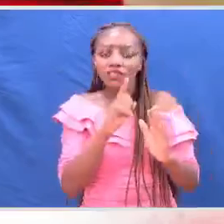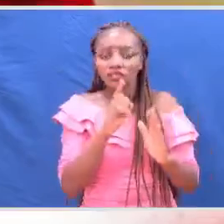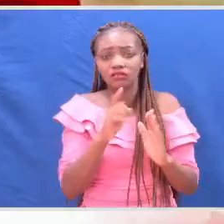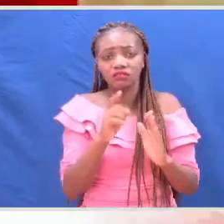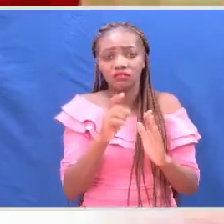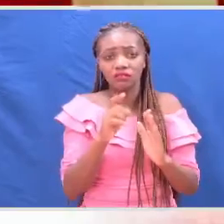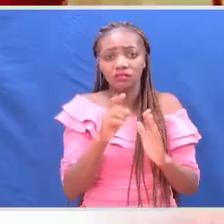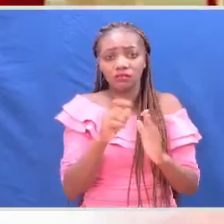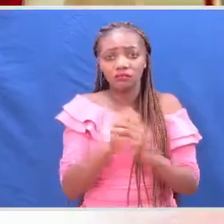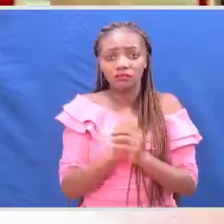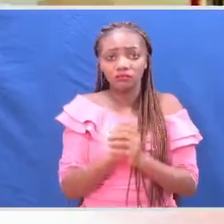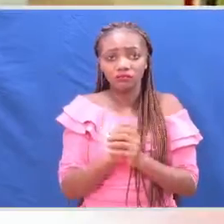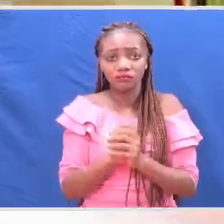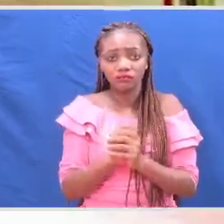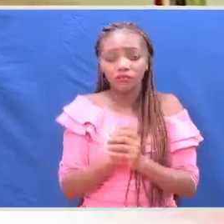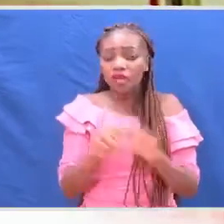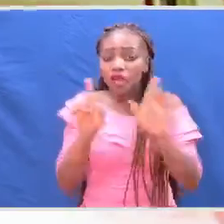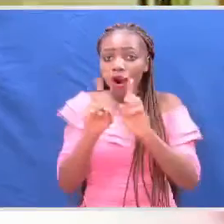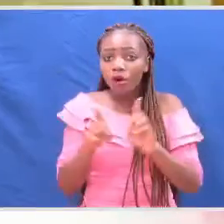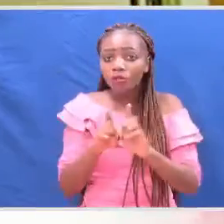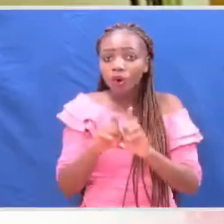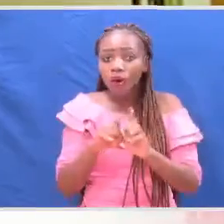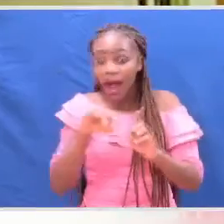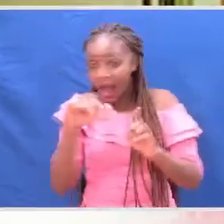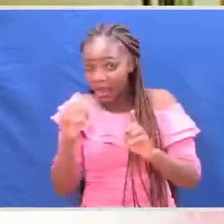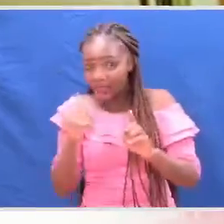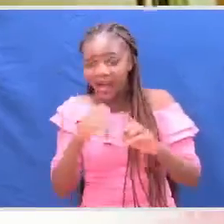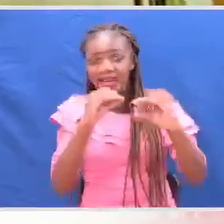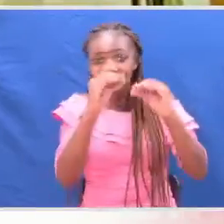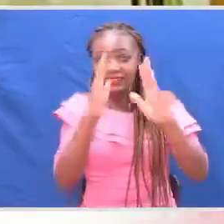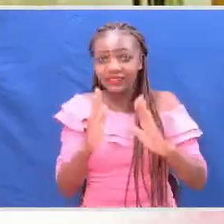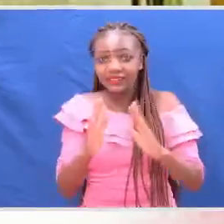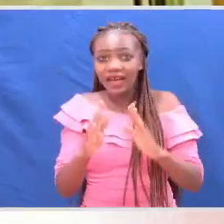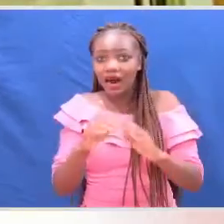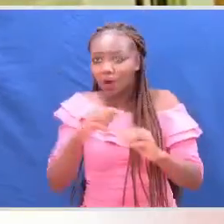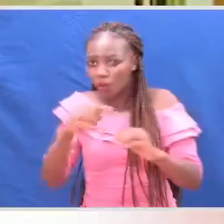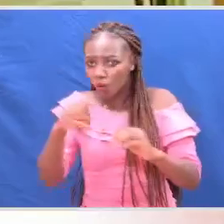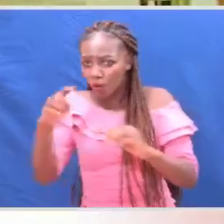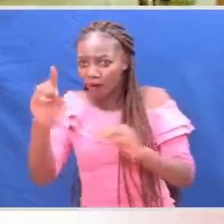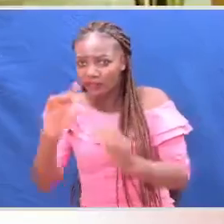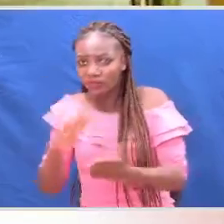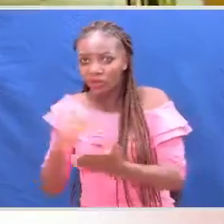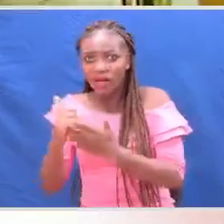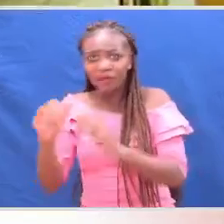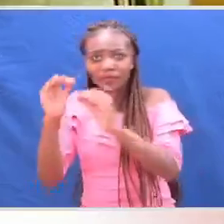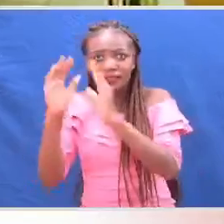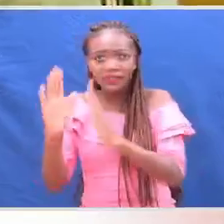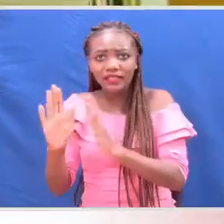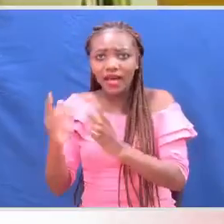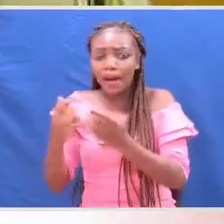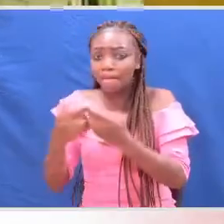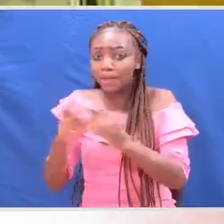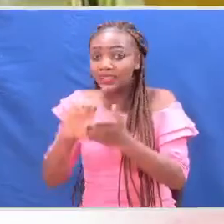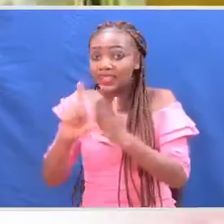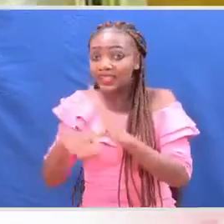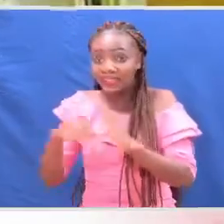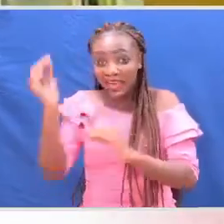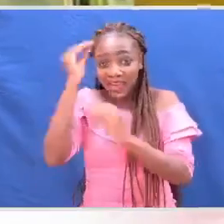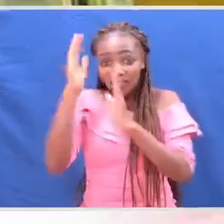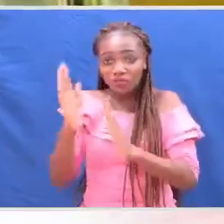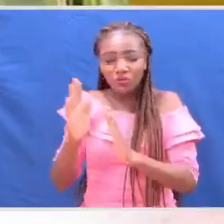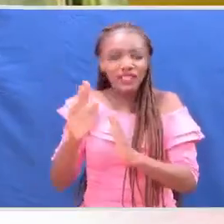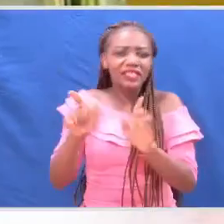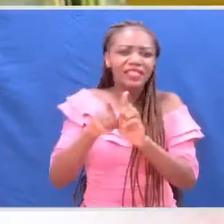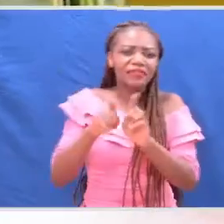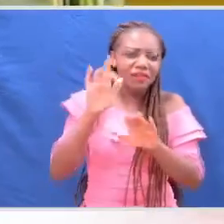na mgongo. Mwalimu mwenza Elvis Maato alikimbia kumnusuru mwenzake, lakini mwanafunzi huyu